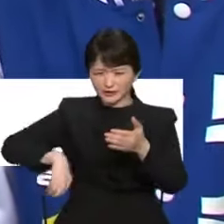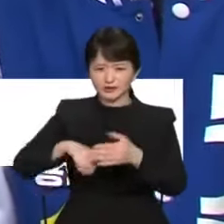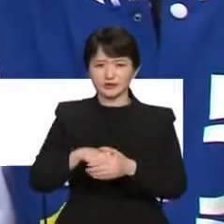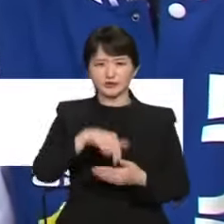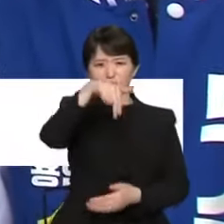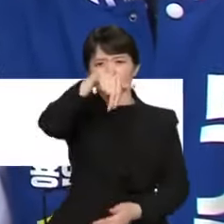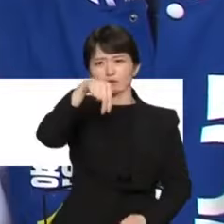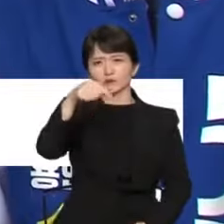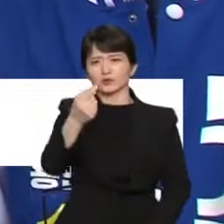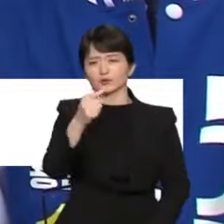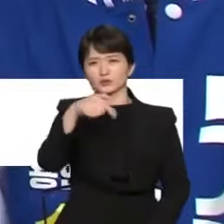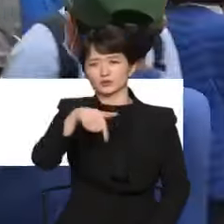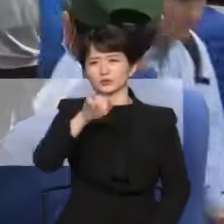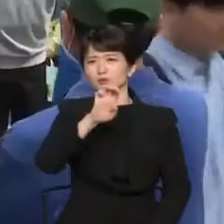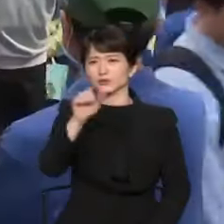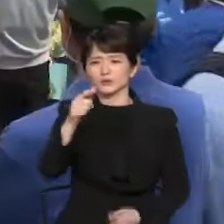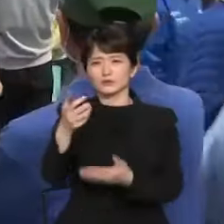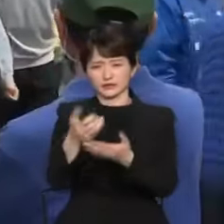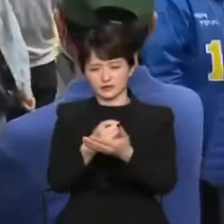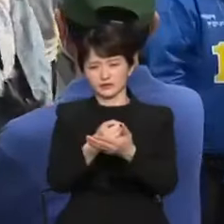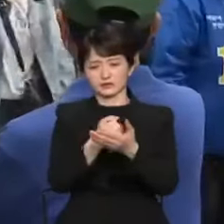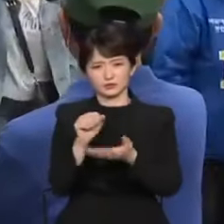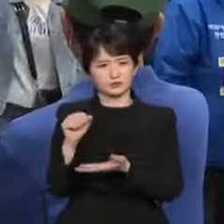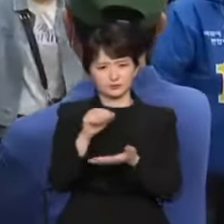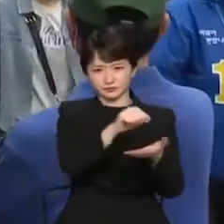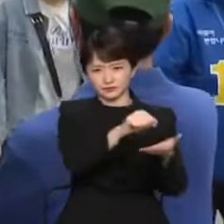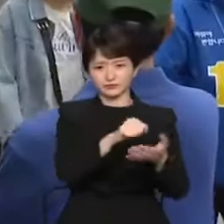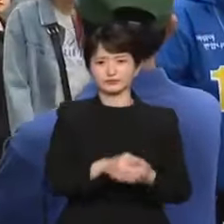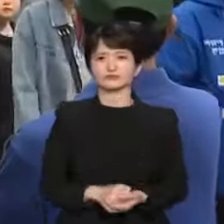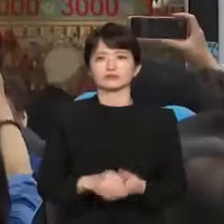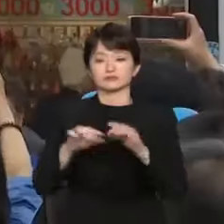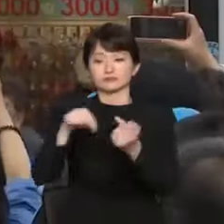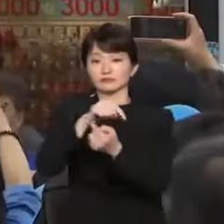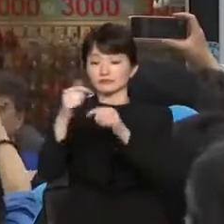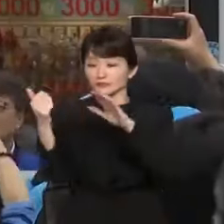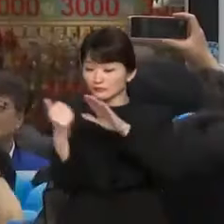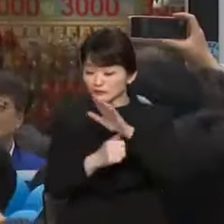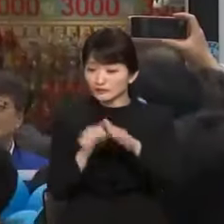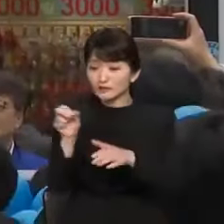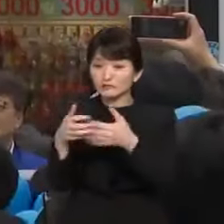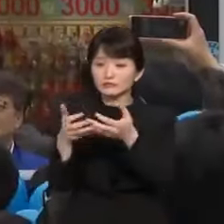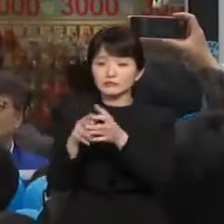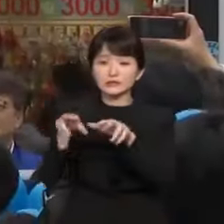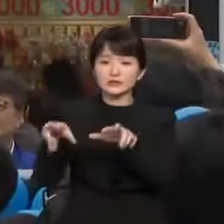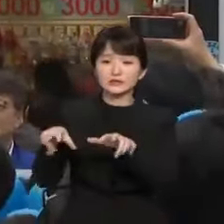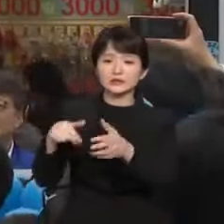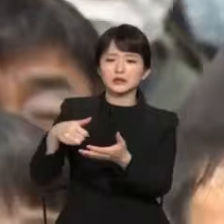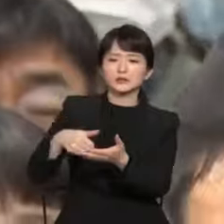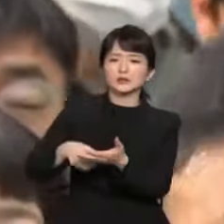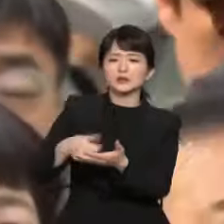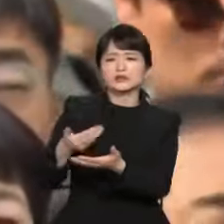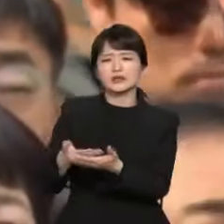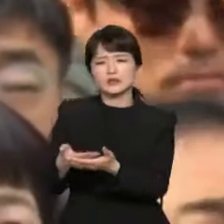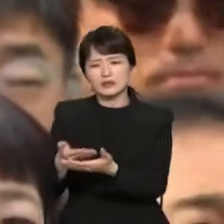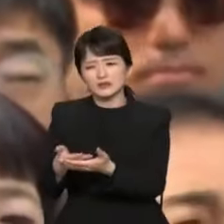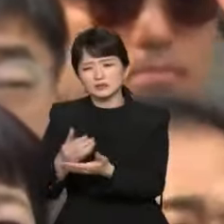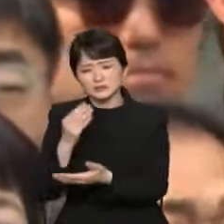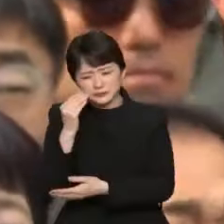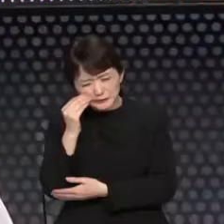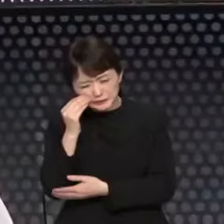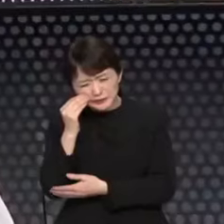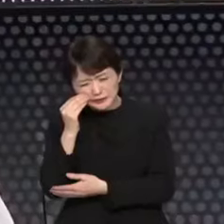쪽파만 붙여가지고 가도록 하십시오. 그러면서 국정 실패의 책임이 있는 여당이 이제 와서 표를 읍수하고 있다고